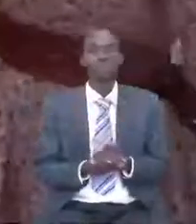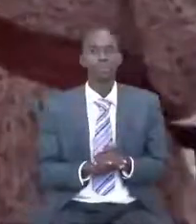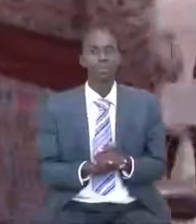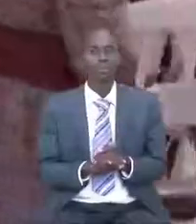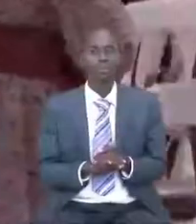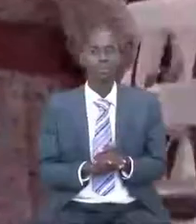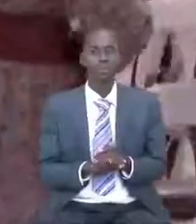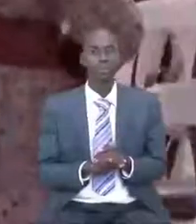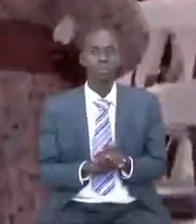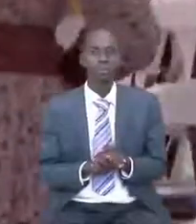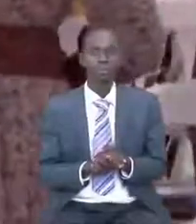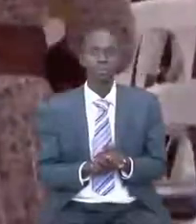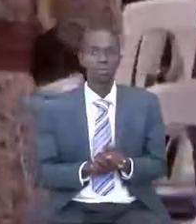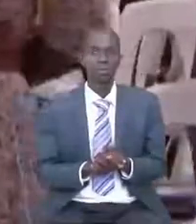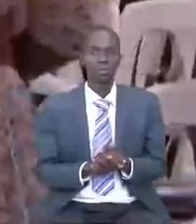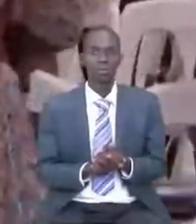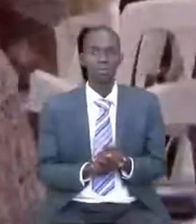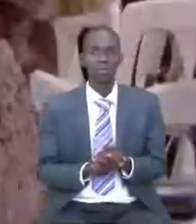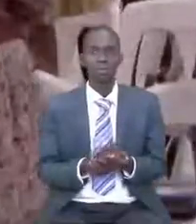vie.